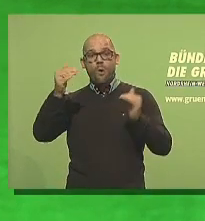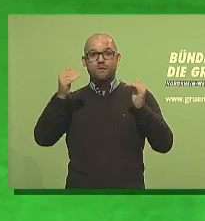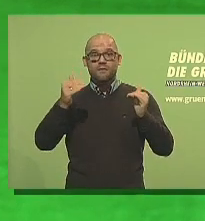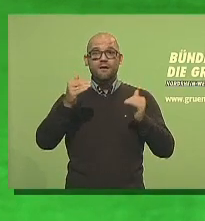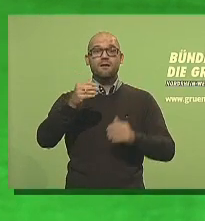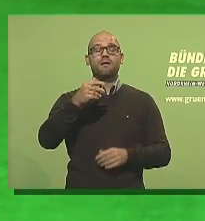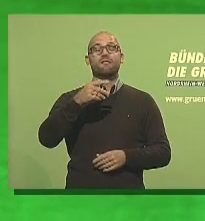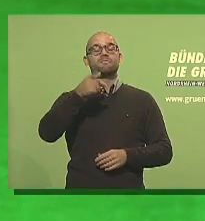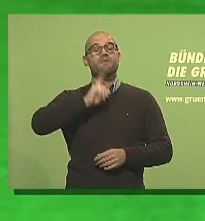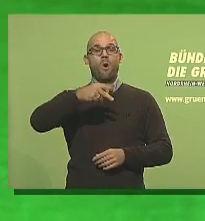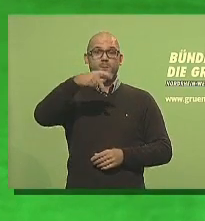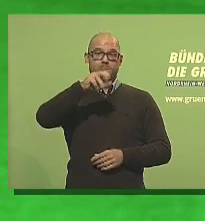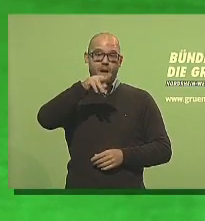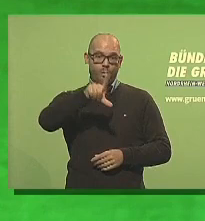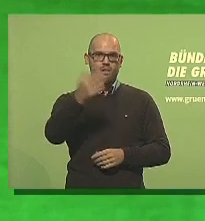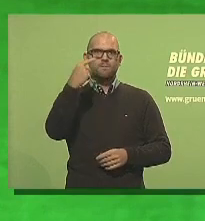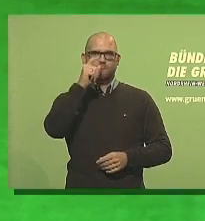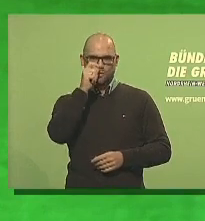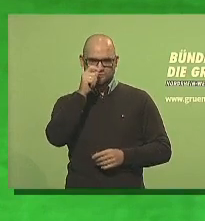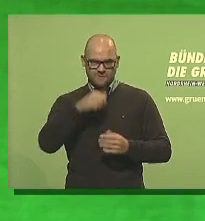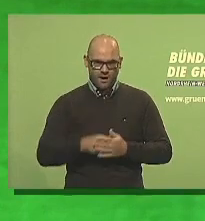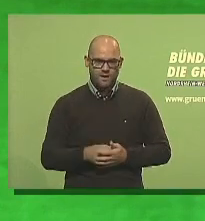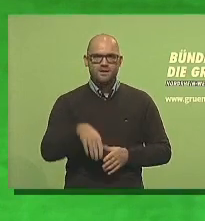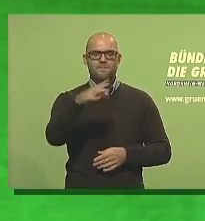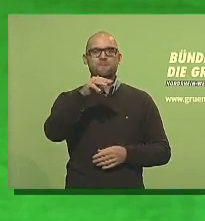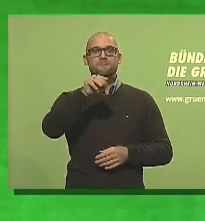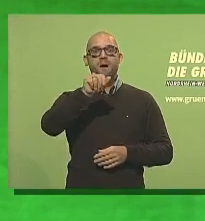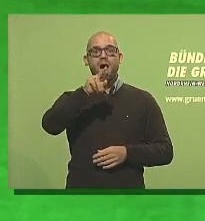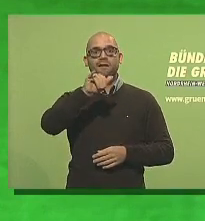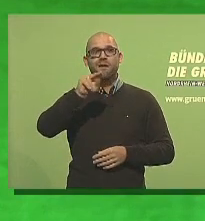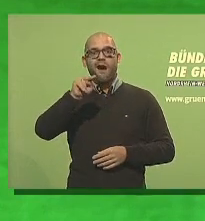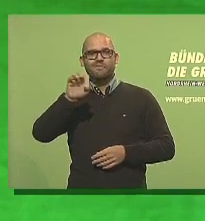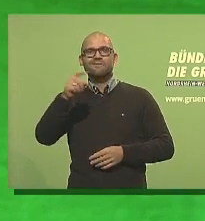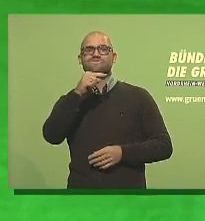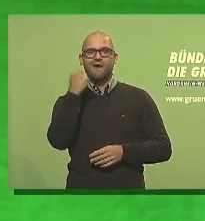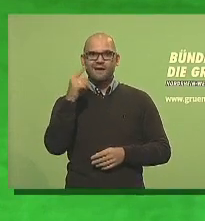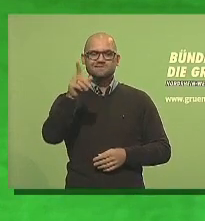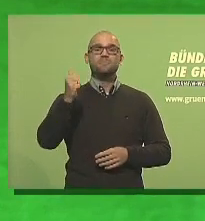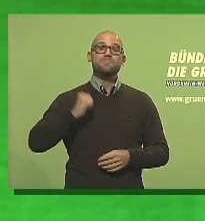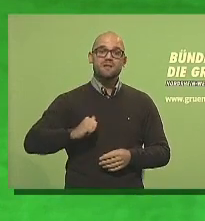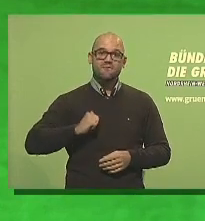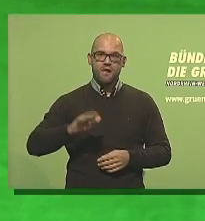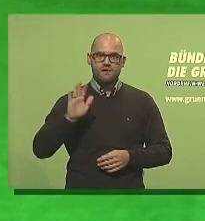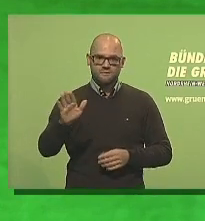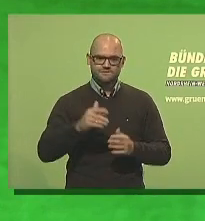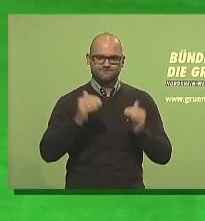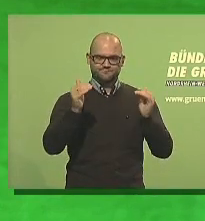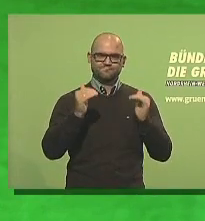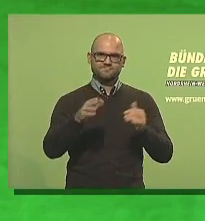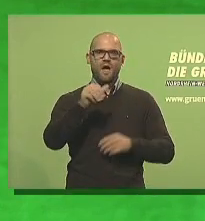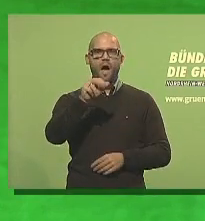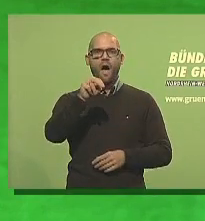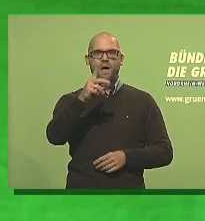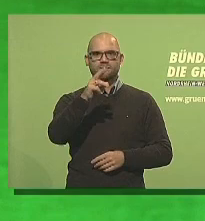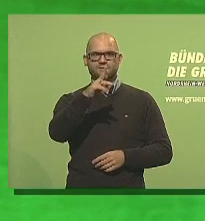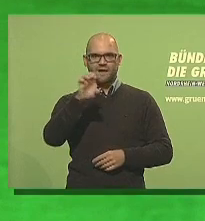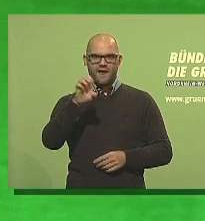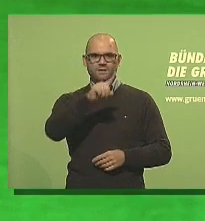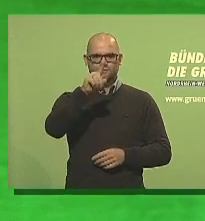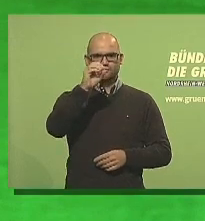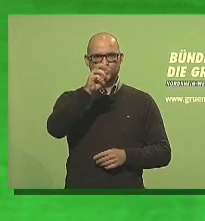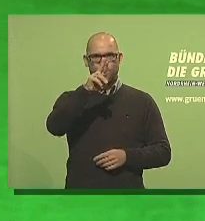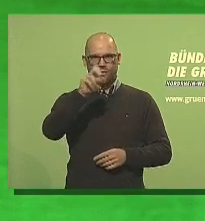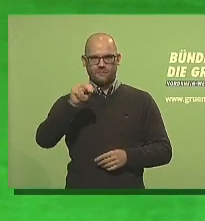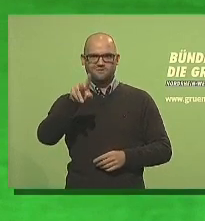Kreisverband Münster, Marianne Weiß aus dem Kreisverband Bielefeld, André Zören, Kreisverband